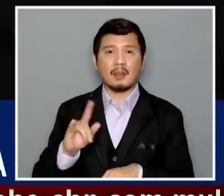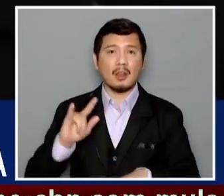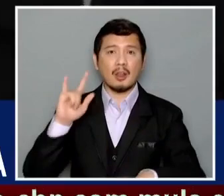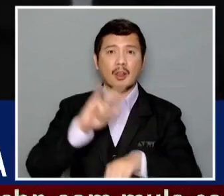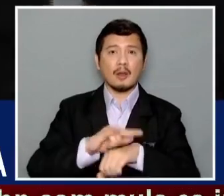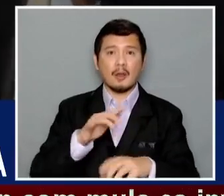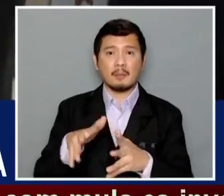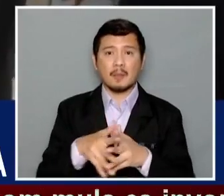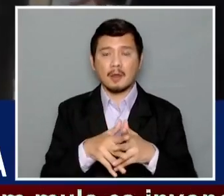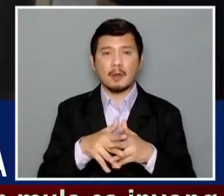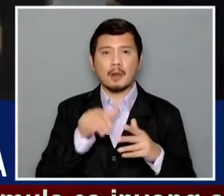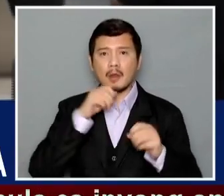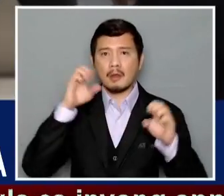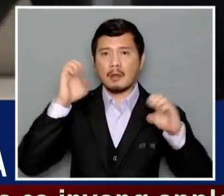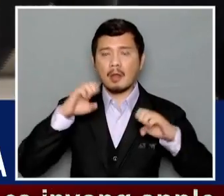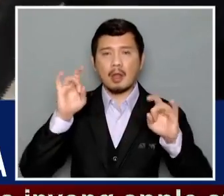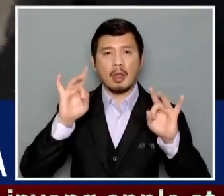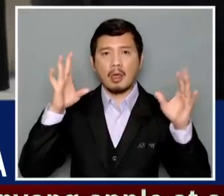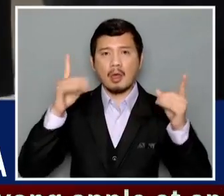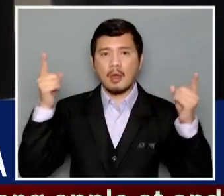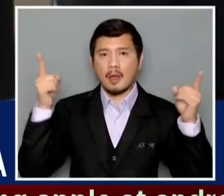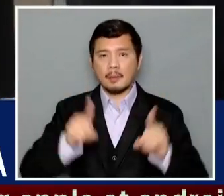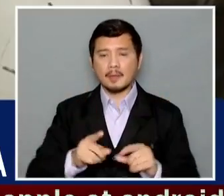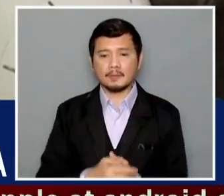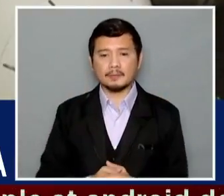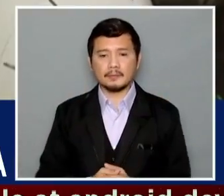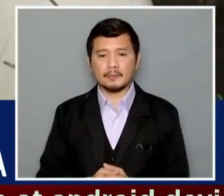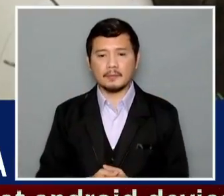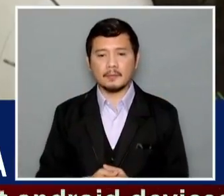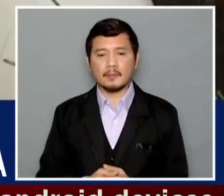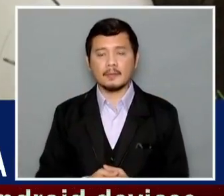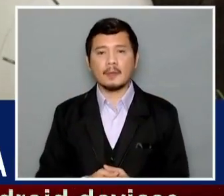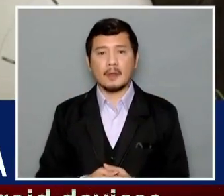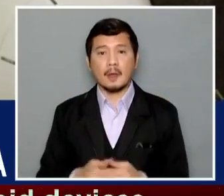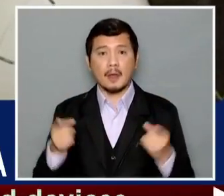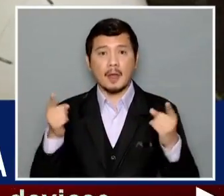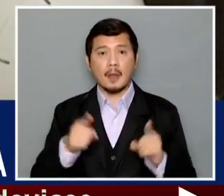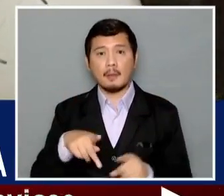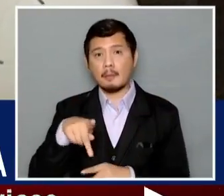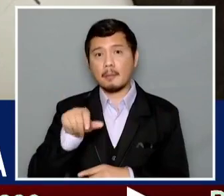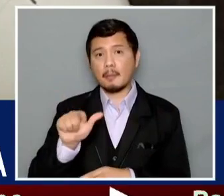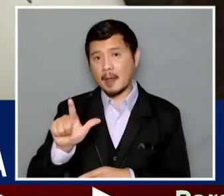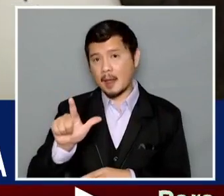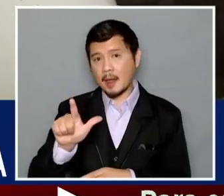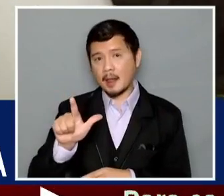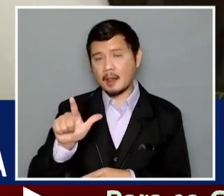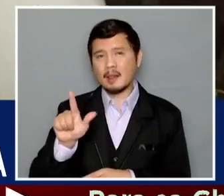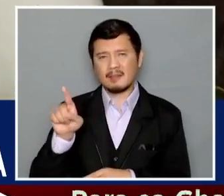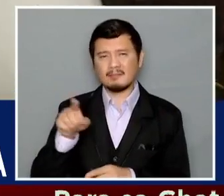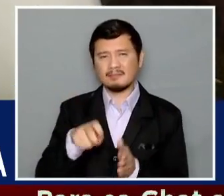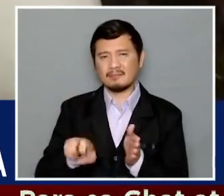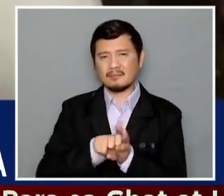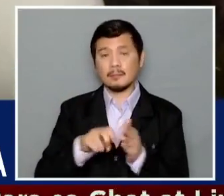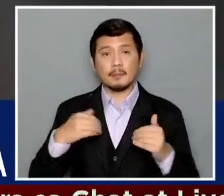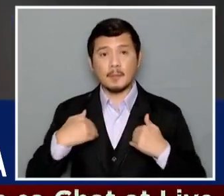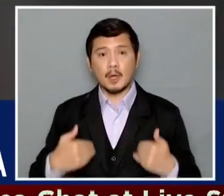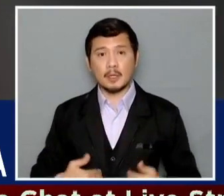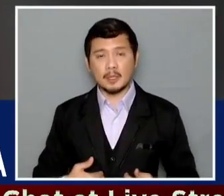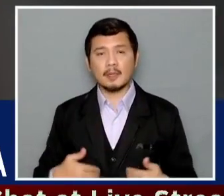sa trahedya. Martes ng madaling araw nang isakay na sa PAL flight PR-127 ang mga labi ng batang